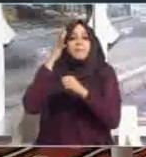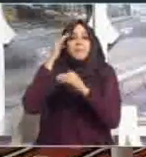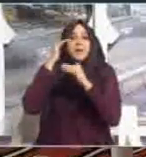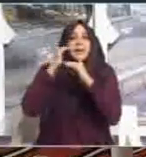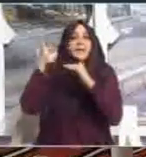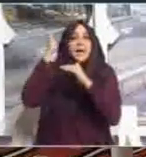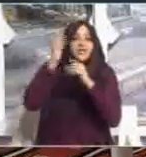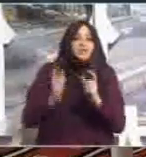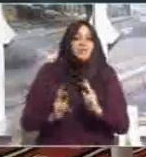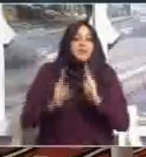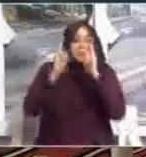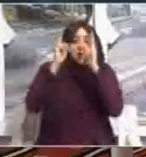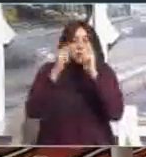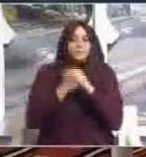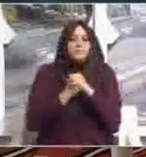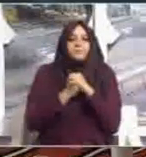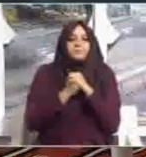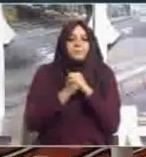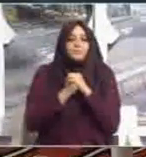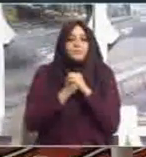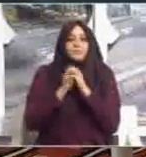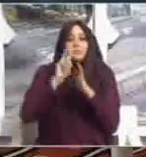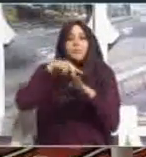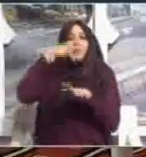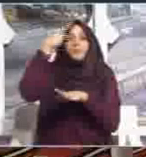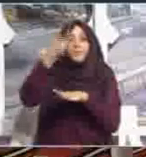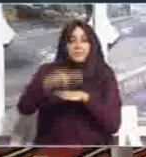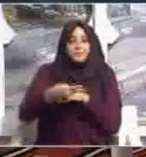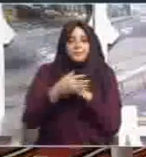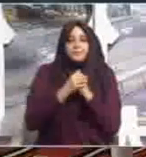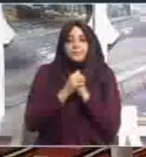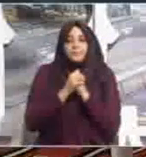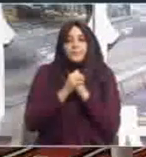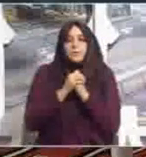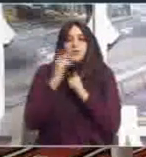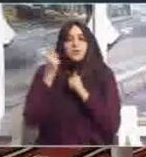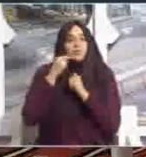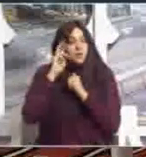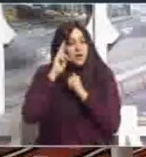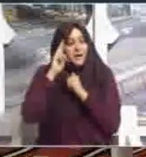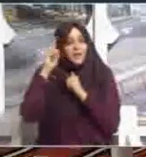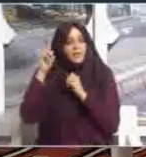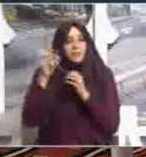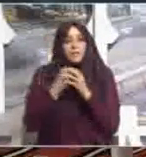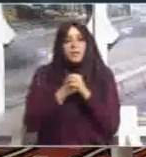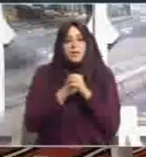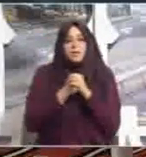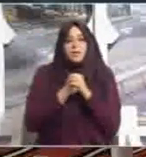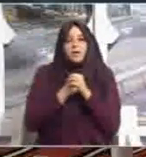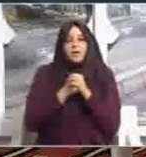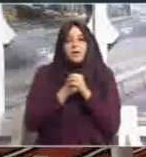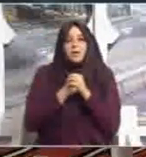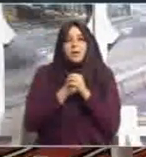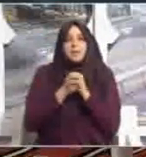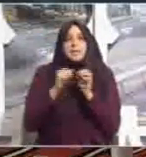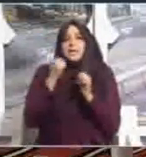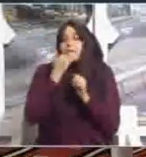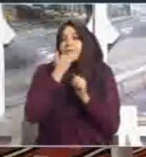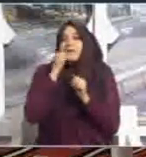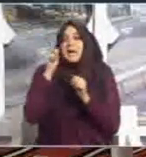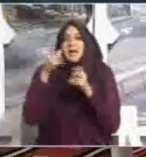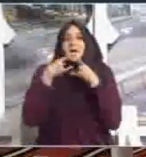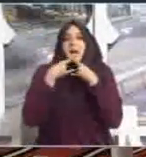اللهم امين اللهم امين. وهي برقة تسمى تلوم في روحها تقول لي لو كان انا ما حليتش الطاقة